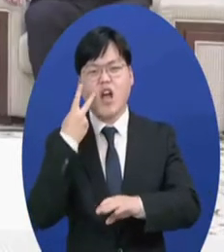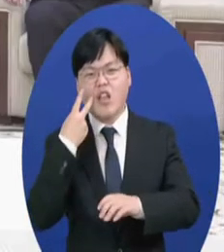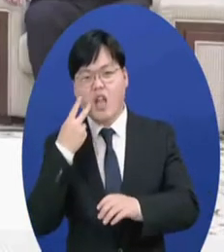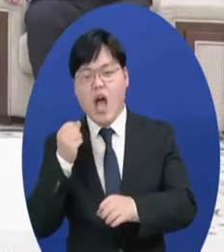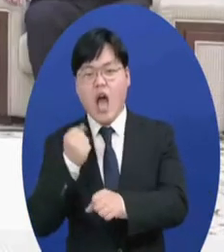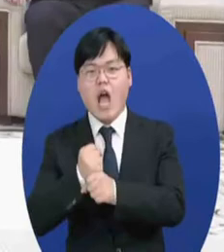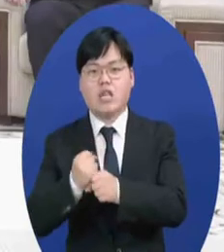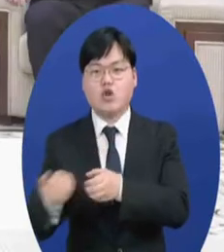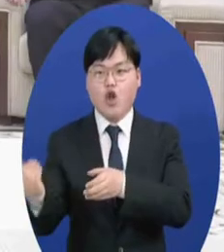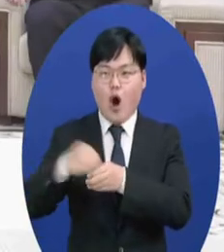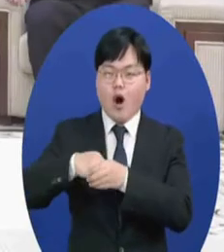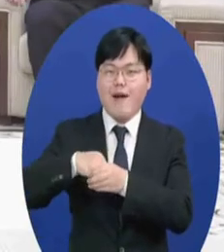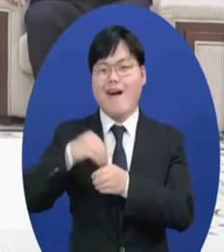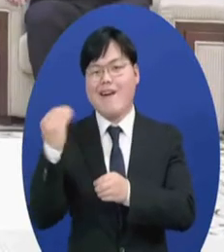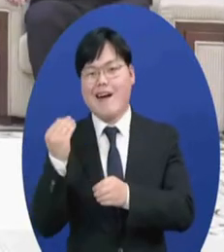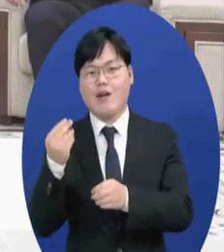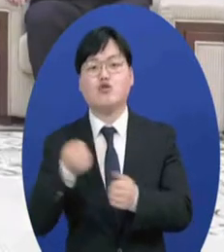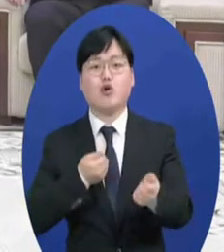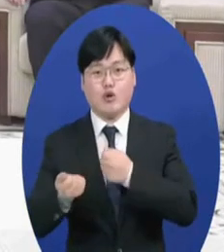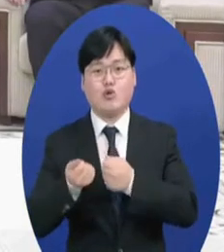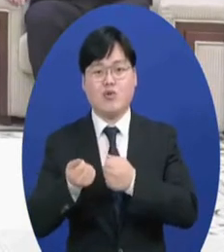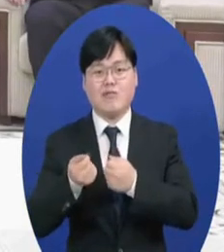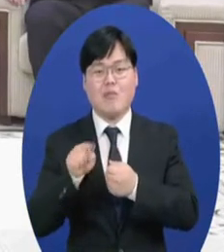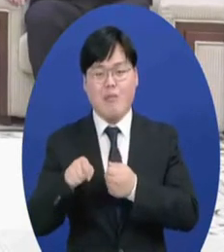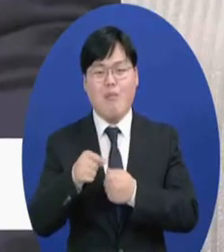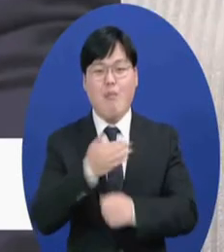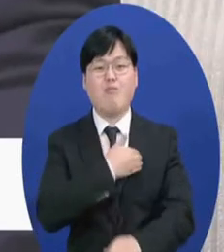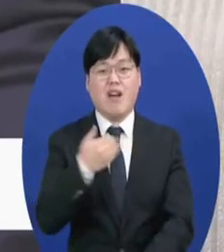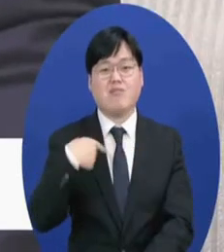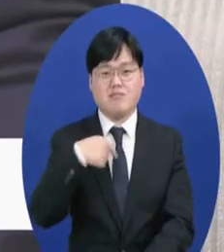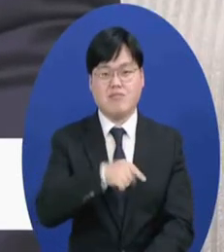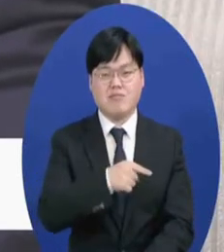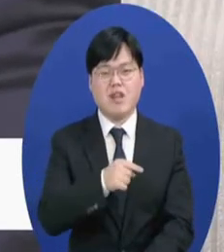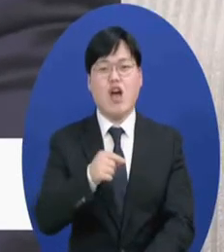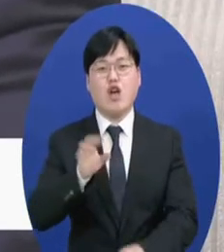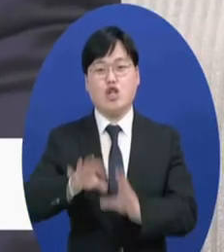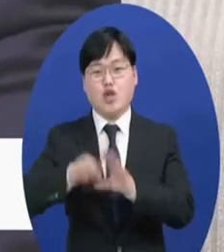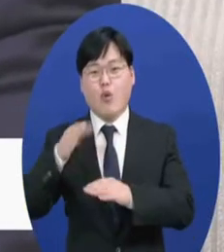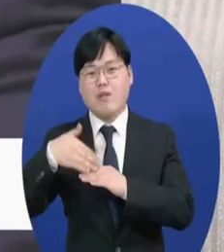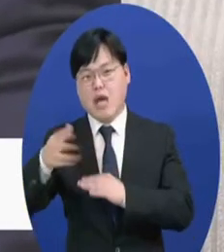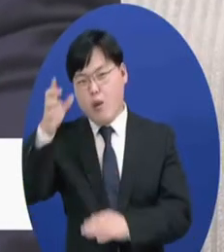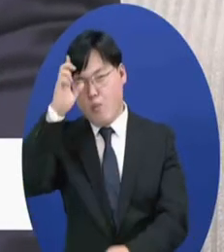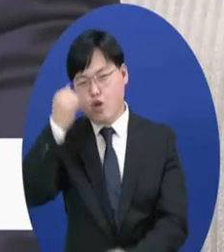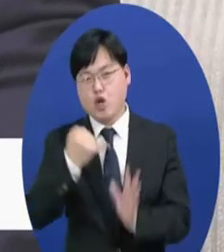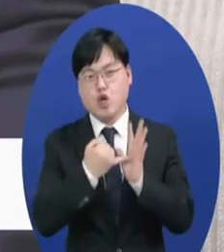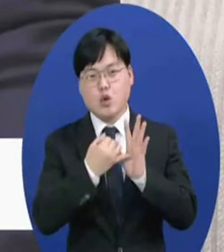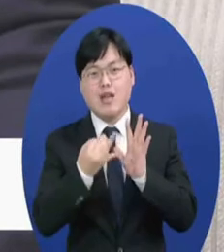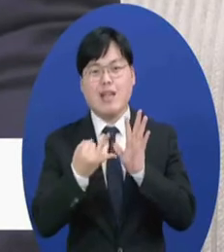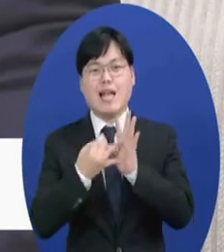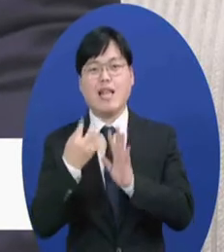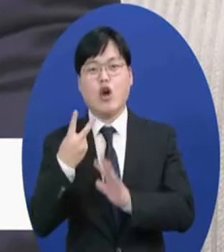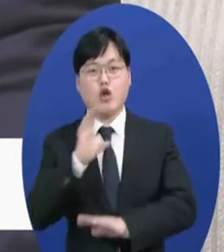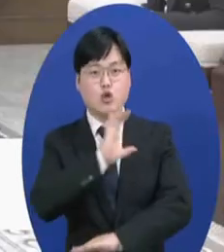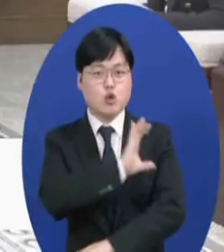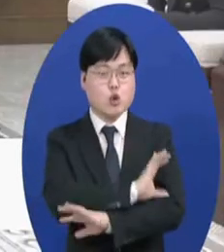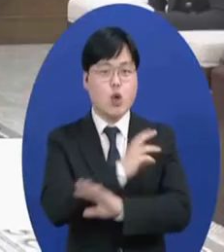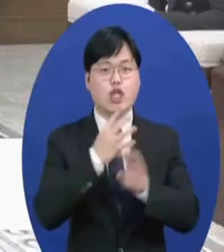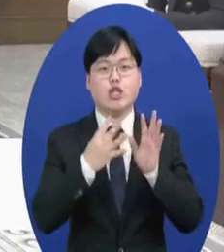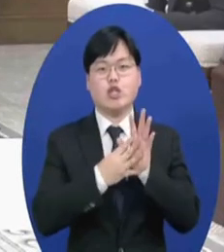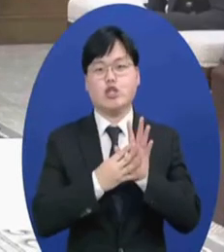томилдог зохицуулт үйлчилж байгаа юм. Үүнтэй холбогдсон улс төрийн сонгуул усны дараа боловсролын салбарын 672